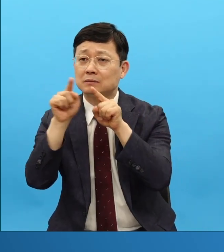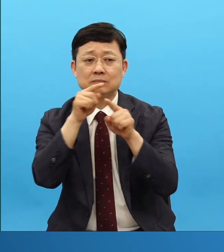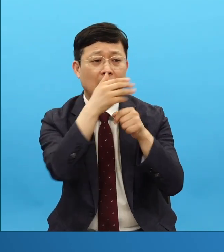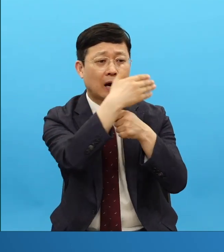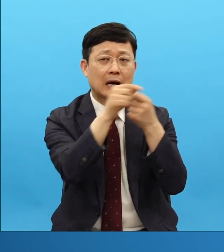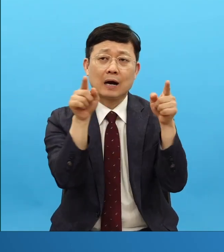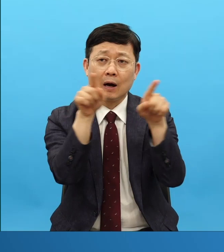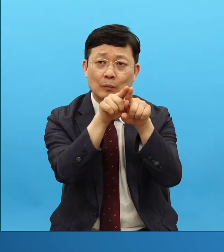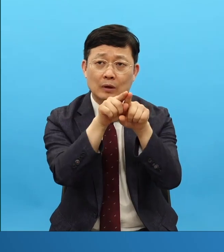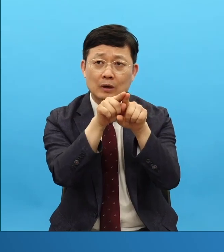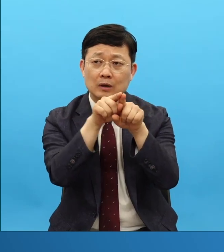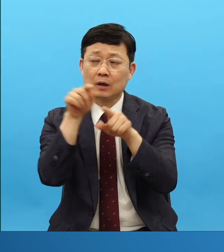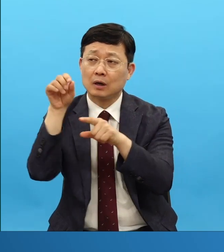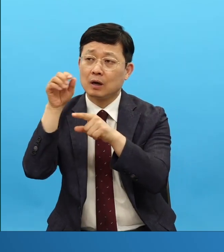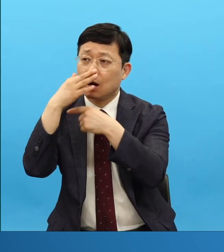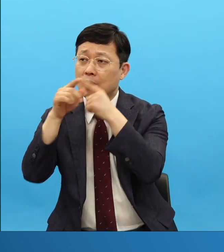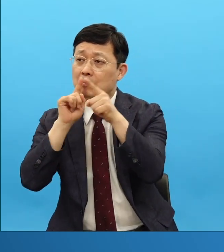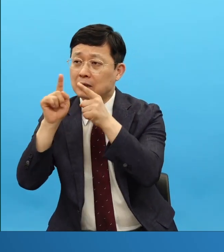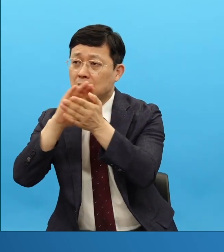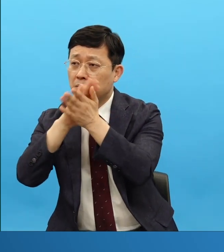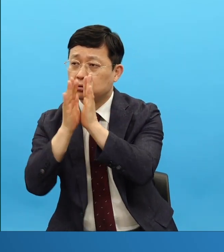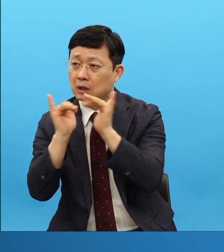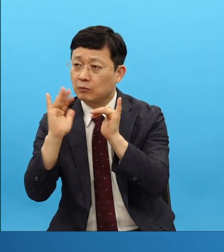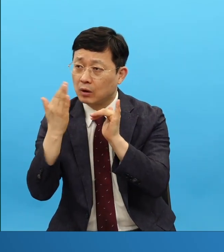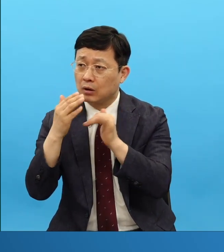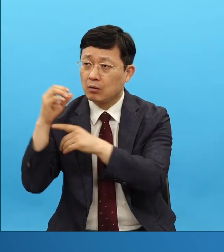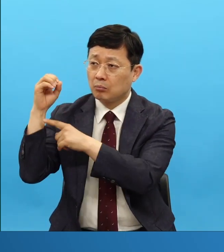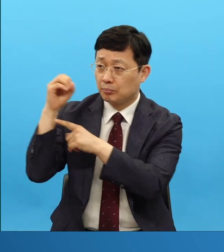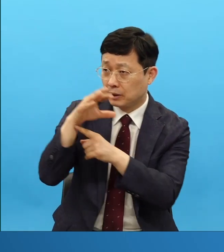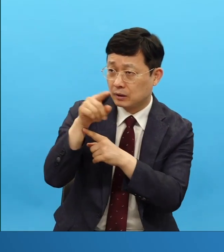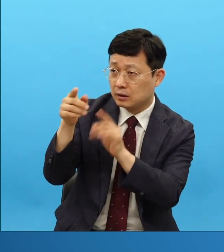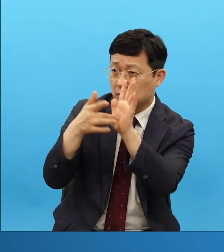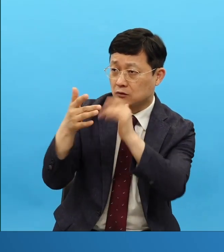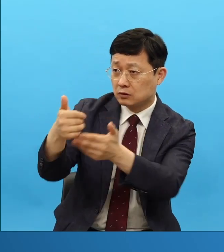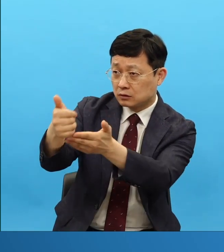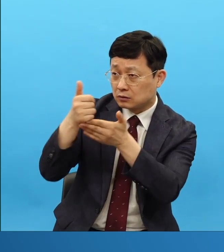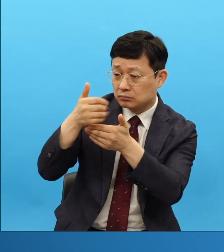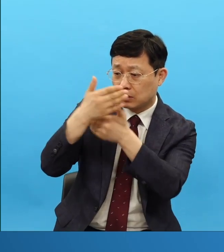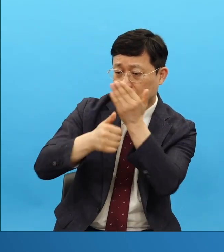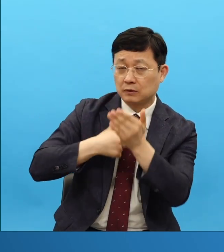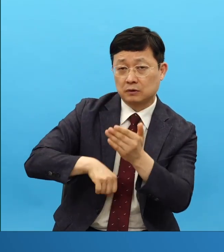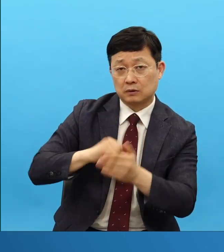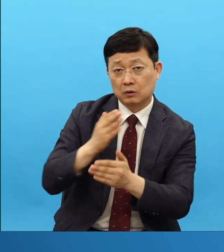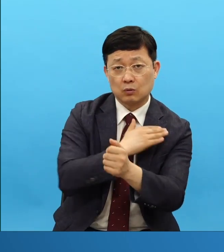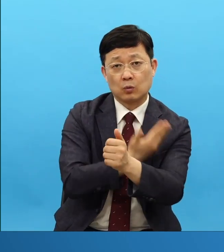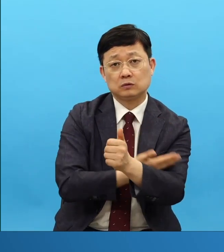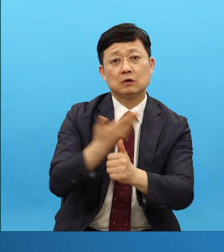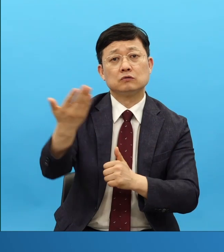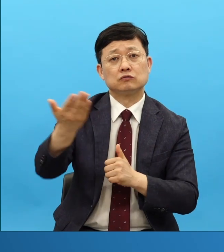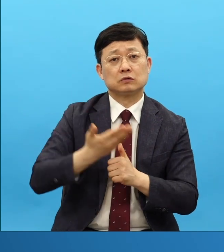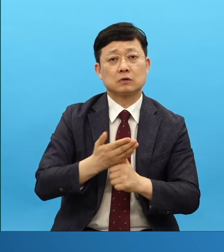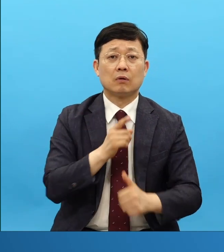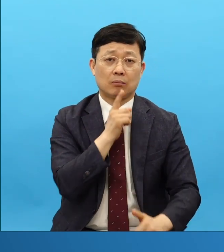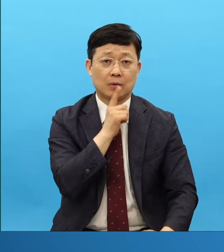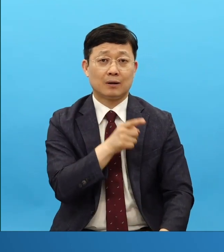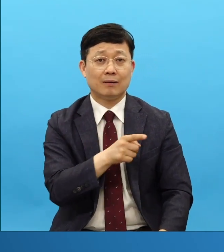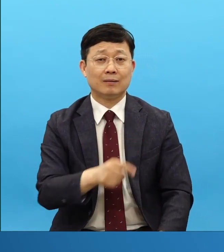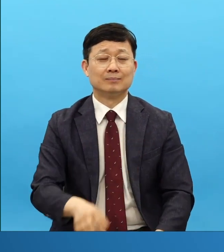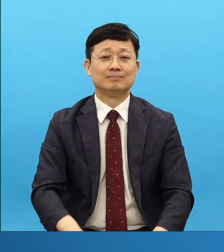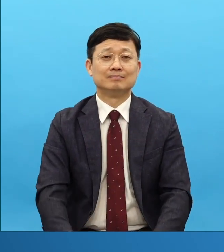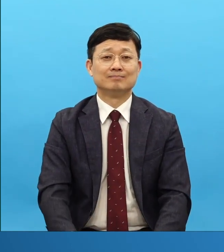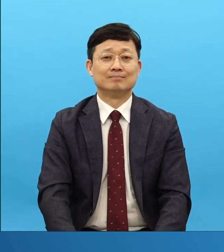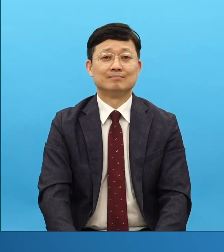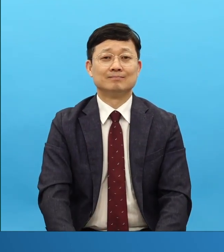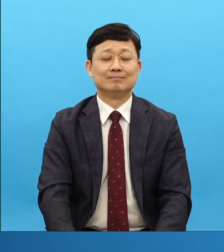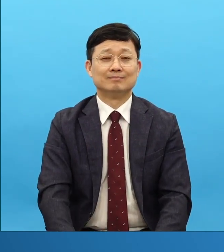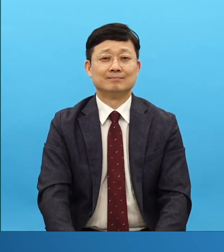He was with the 그가 Word. 빛으로 오셨는데 He came as the 그래서 light. 영접하는 자고 그 이름 믿는 자 하나님의 자녀가 되는 권세를 주셨어요. To those who believe, those who receive His name, He gave the